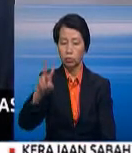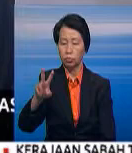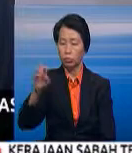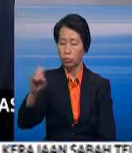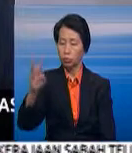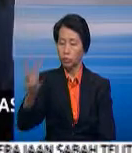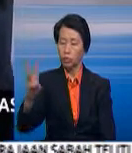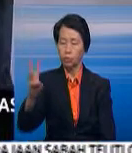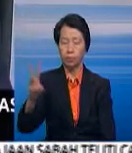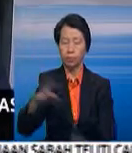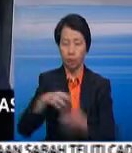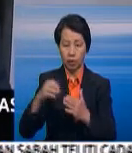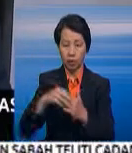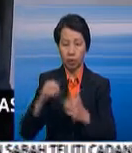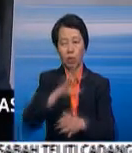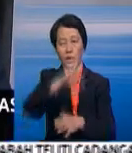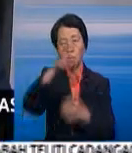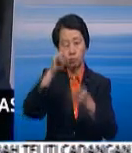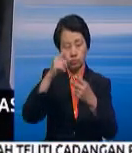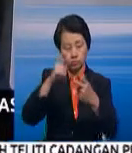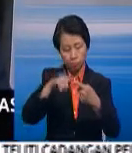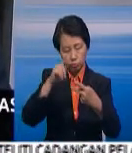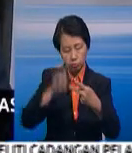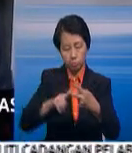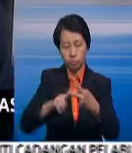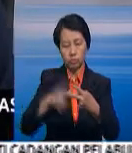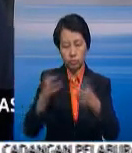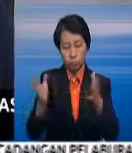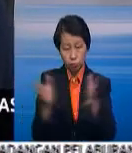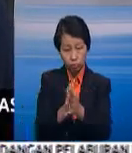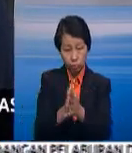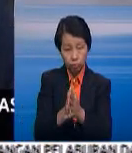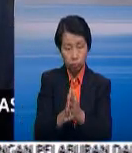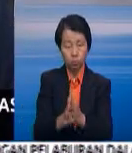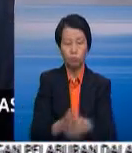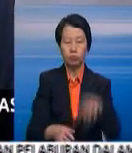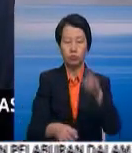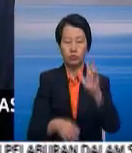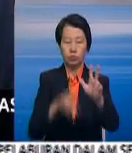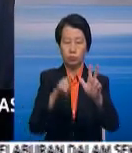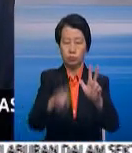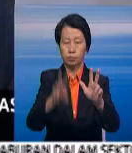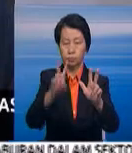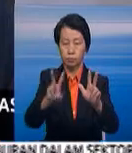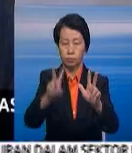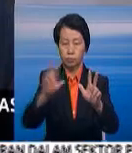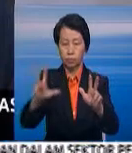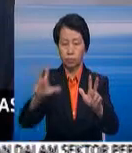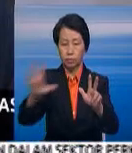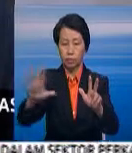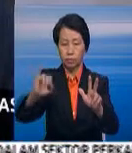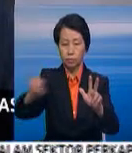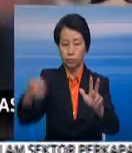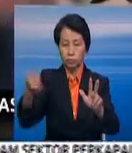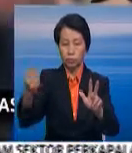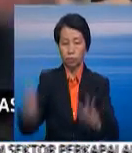RM229,206. Jumlah keseluruhan cukai bagi kes ini ialah 3.235 juta.